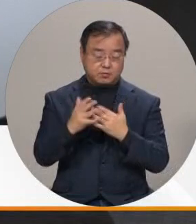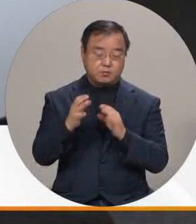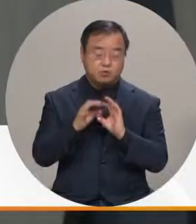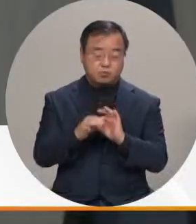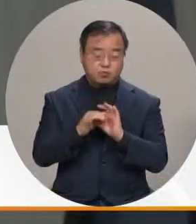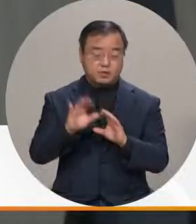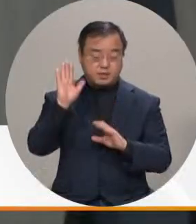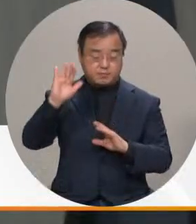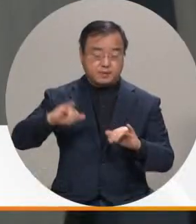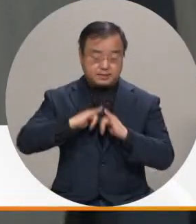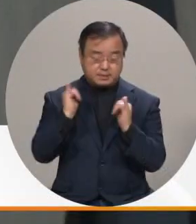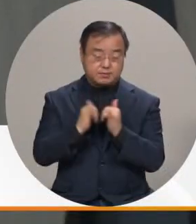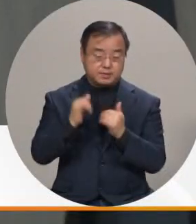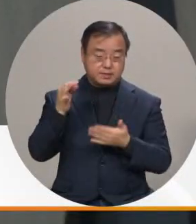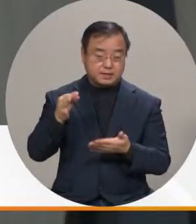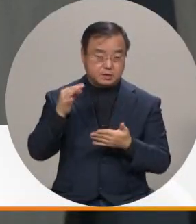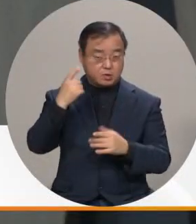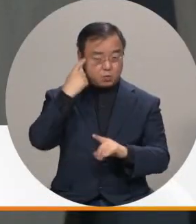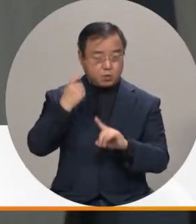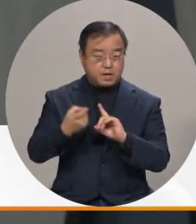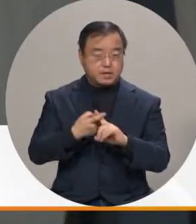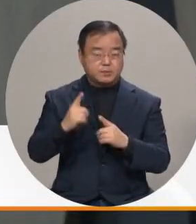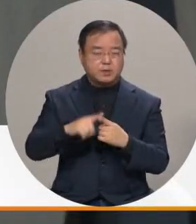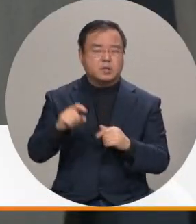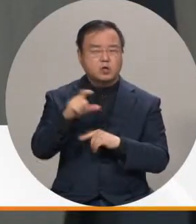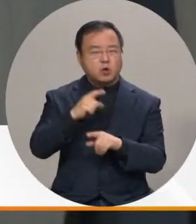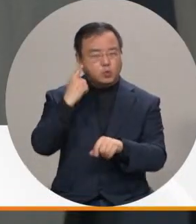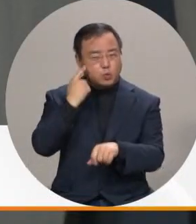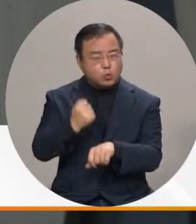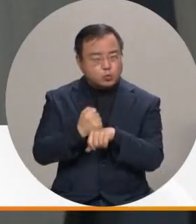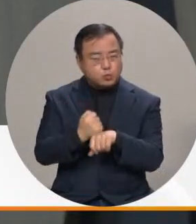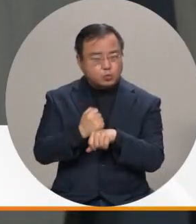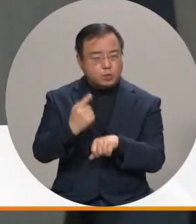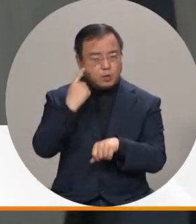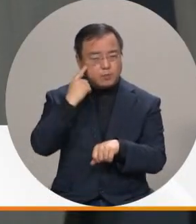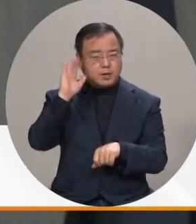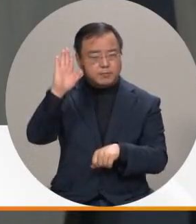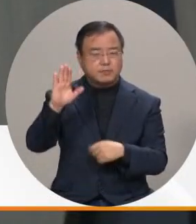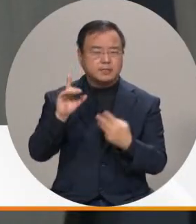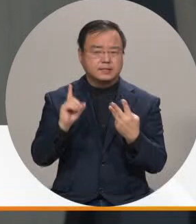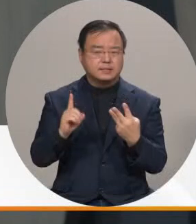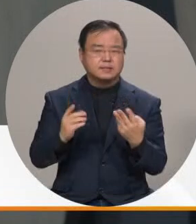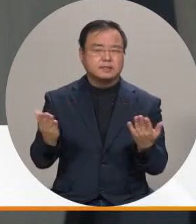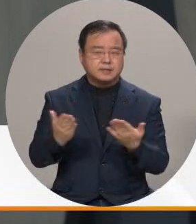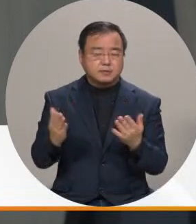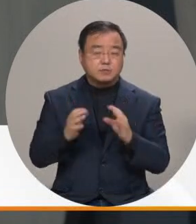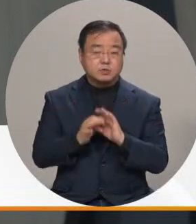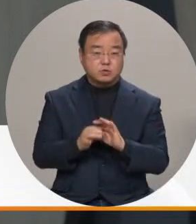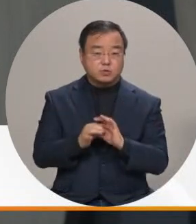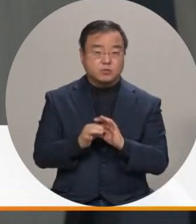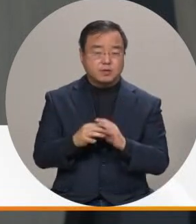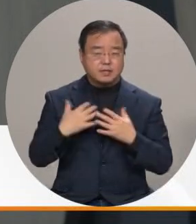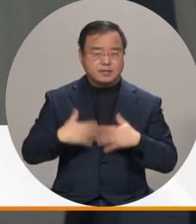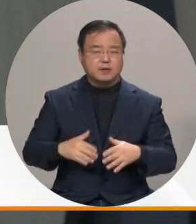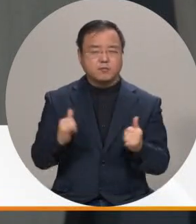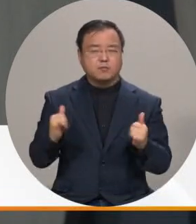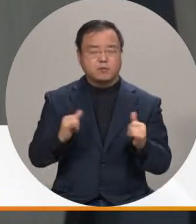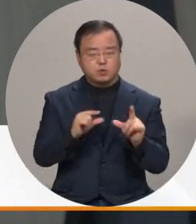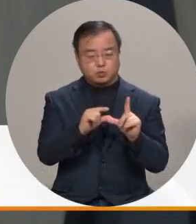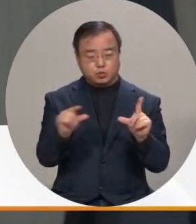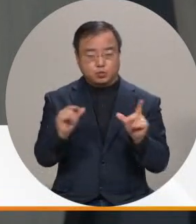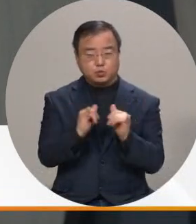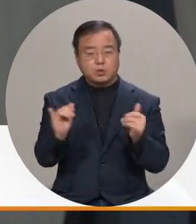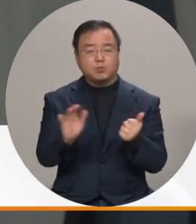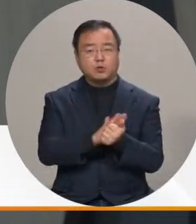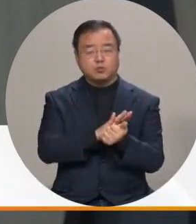가치나 이슈에 대해서 조금 더 많이 탐색하고 장례 3D 업게 동사자가 되어서 약자나 소수자에게 위로나 도움이 될 수